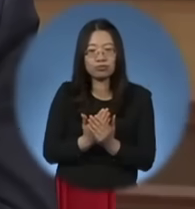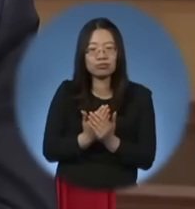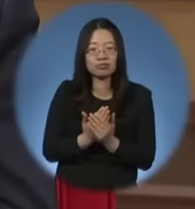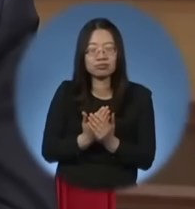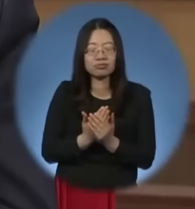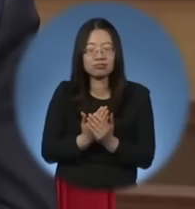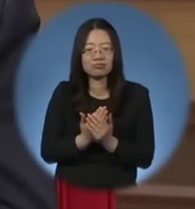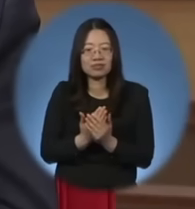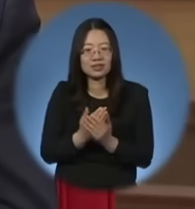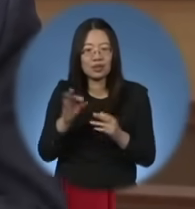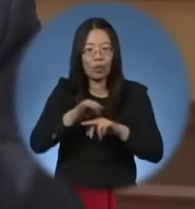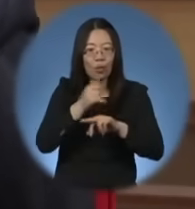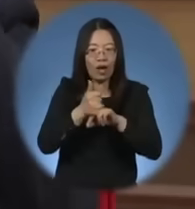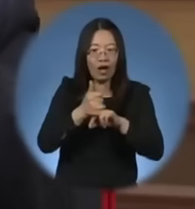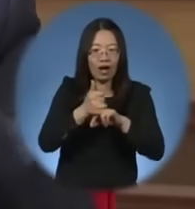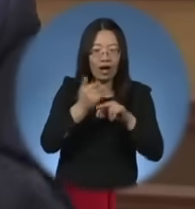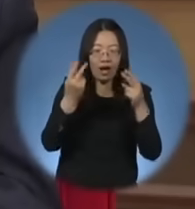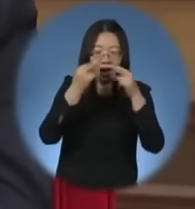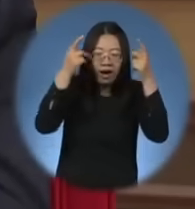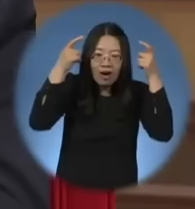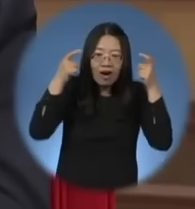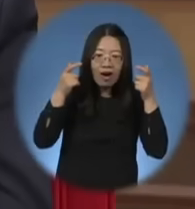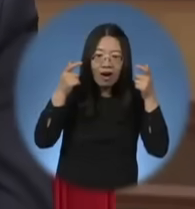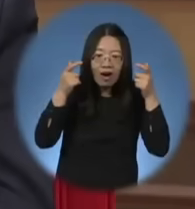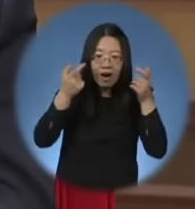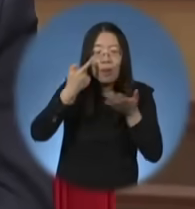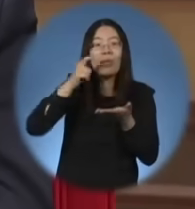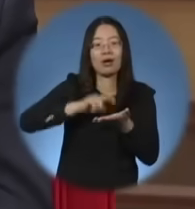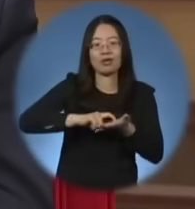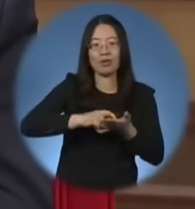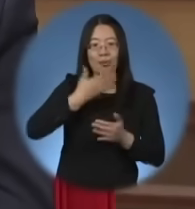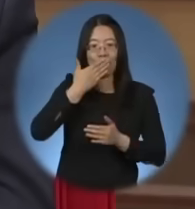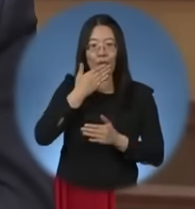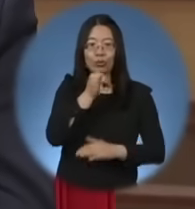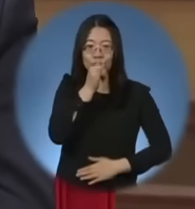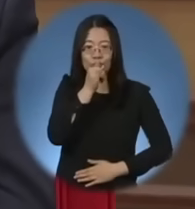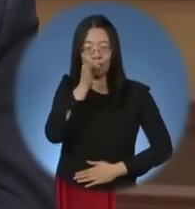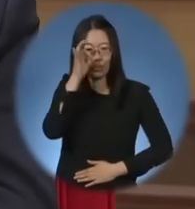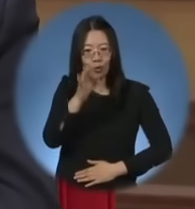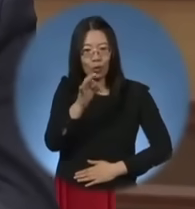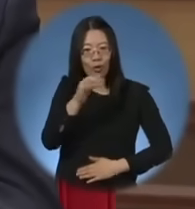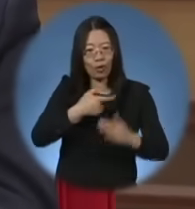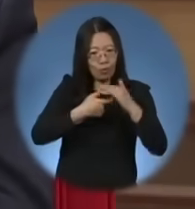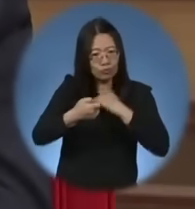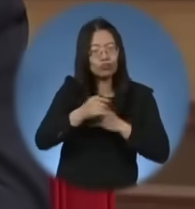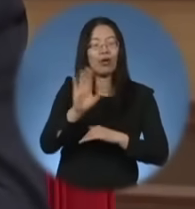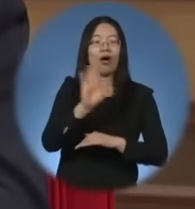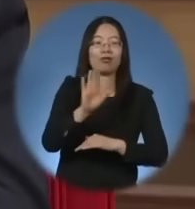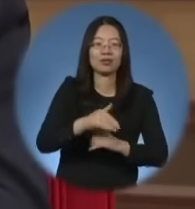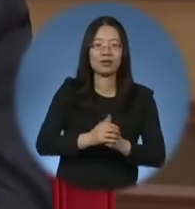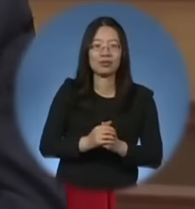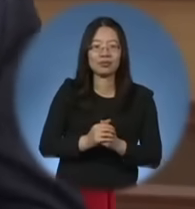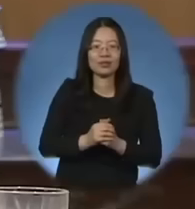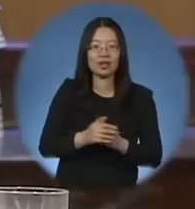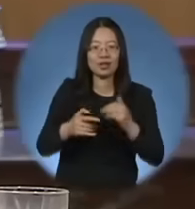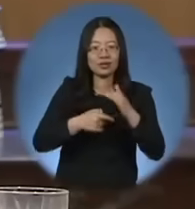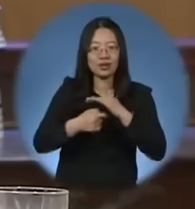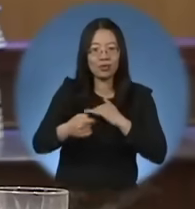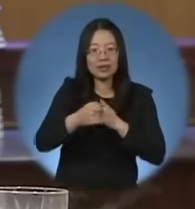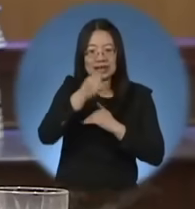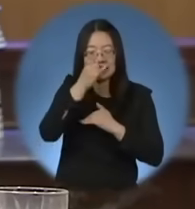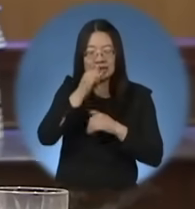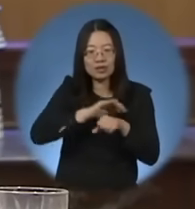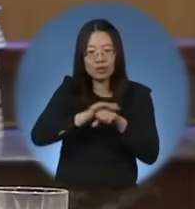모두 그 저저 왕관 금 다 발견해요 있는 거예요 훔 난 거 안해요 맞 독을